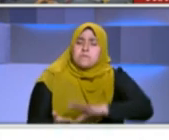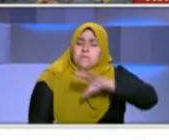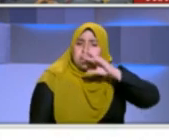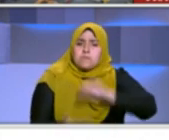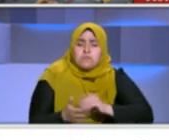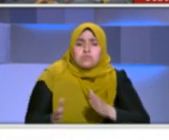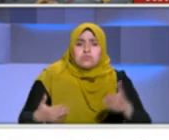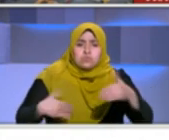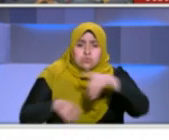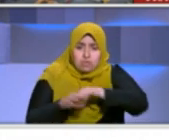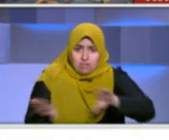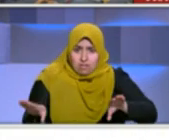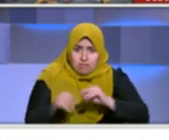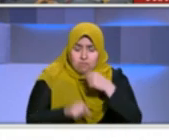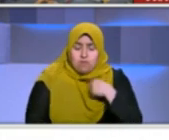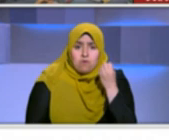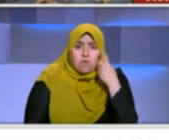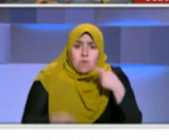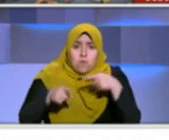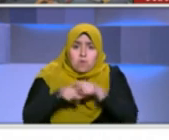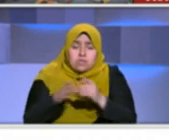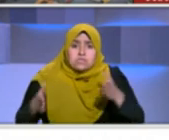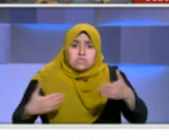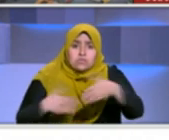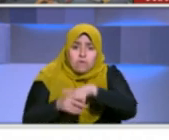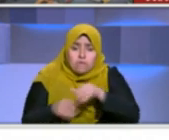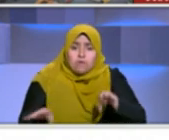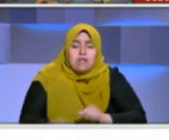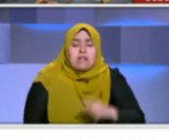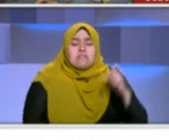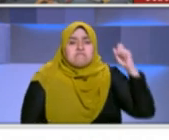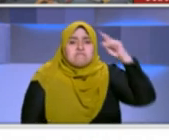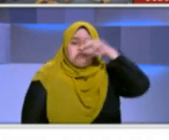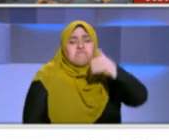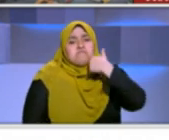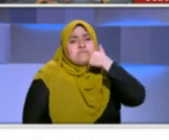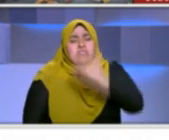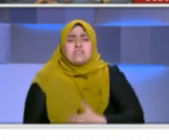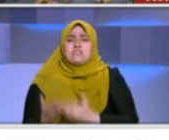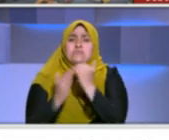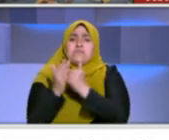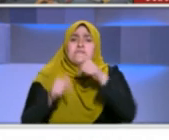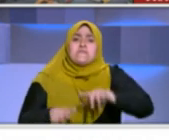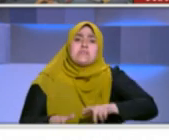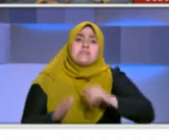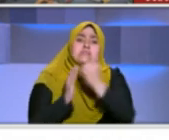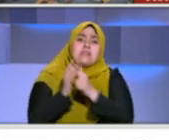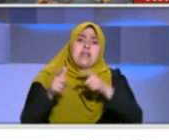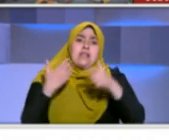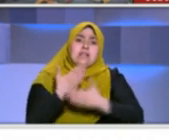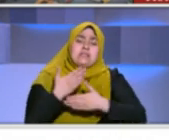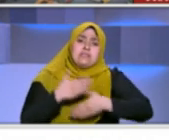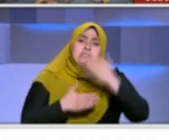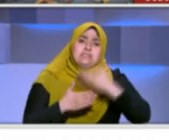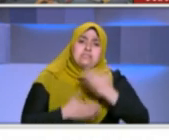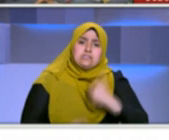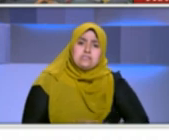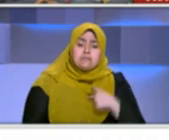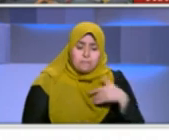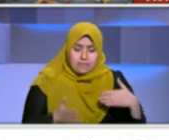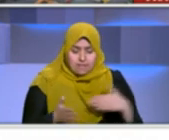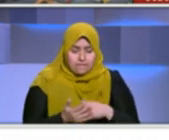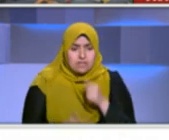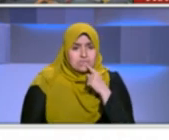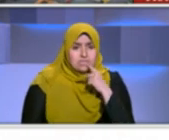لصندوق النقد، مش وفقا لرايي او وجهه نظري، وفقا لصندوق النقد دي أسوأ ازمه في الاقتصاد الحديث، في الاقتصاد العالمي الحديث. يعني بنتكلم في اخر